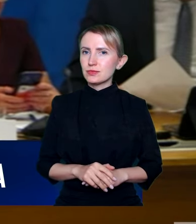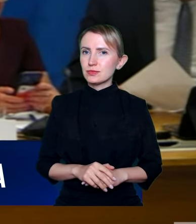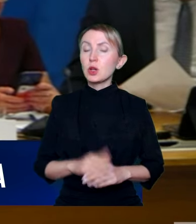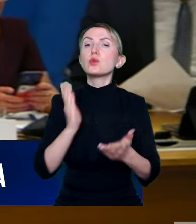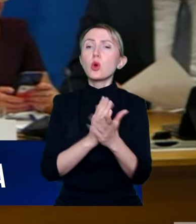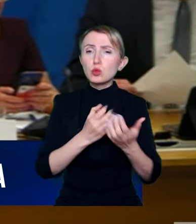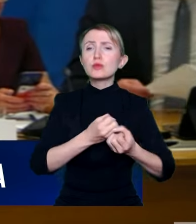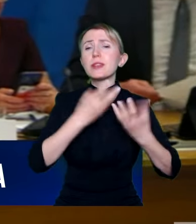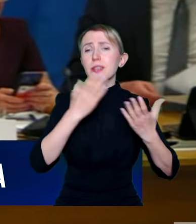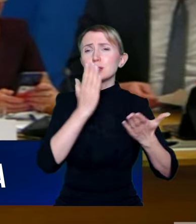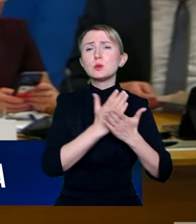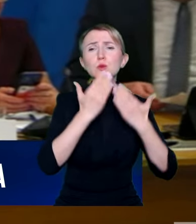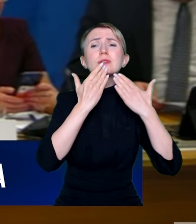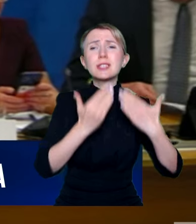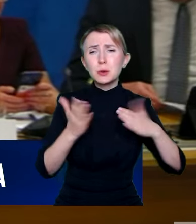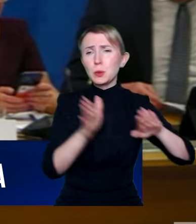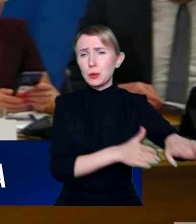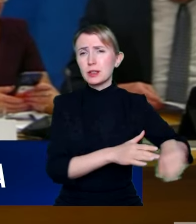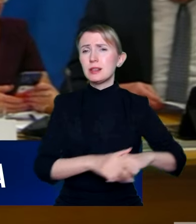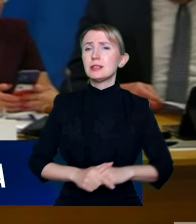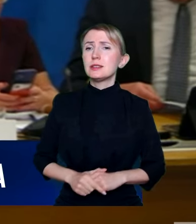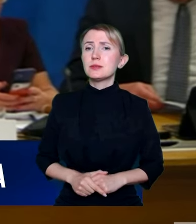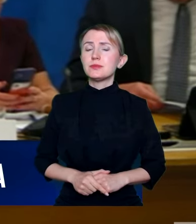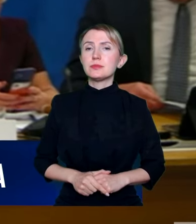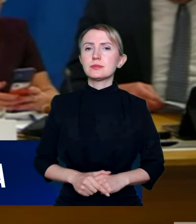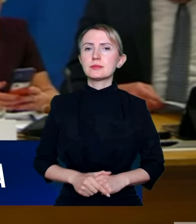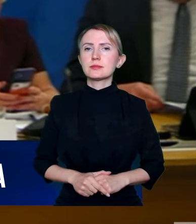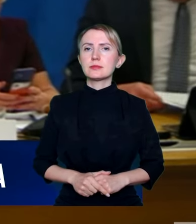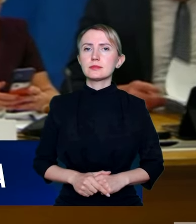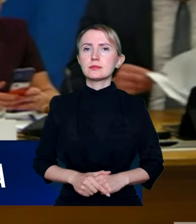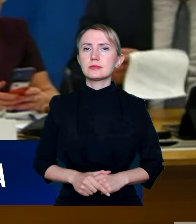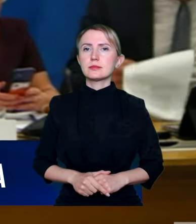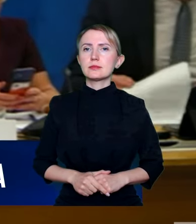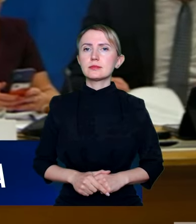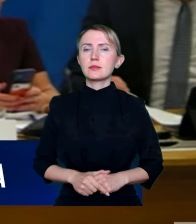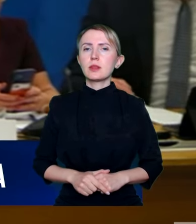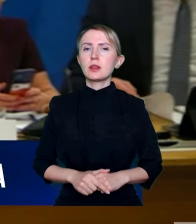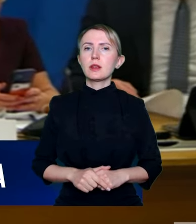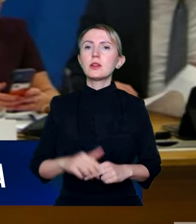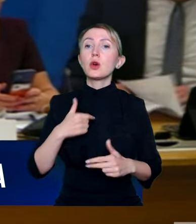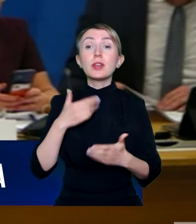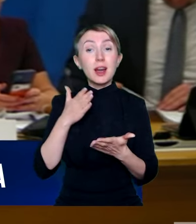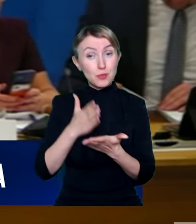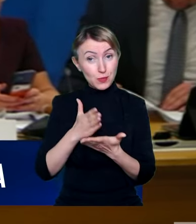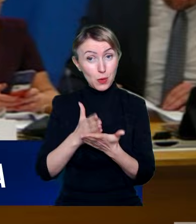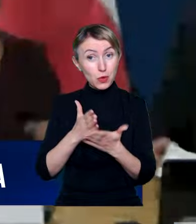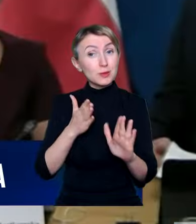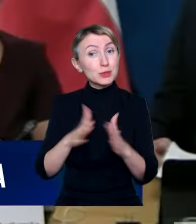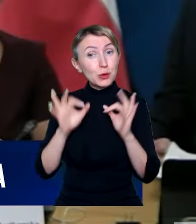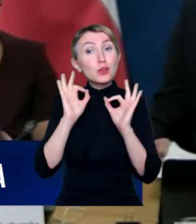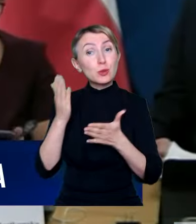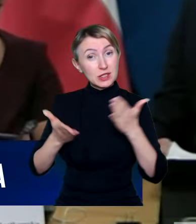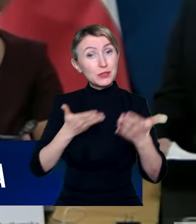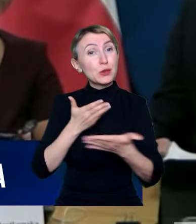wyjaśnił, bardzo się cieszę. Bardzo panu dziękuję. Cieszę się, że mogłem panu pomóc. Dobry uczynek pierwszy. To ja może pomogę panu skonstruować dobrze wniosek dowodowy, bo